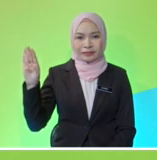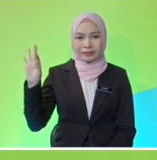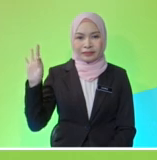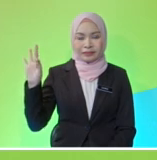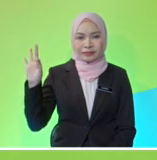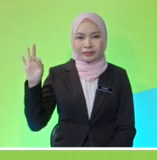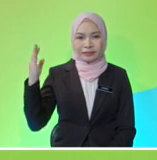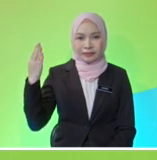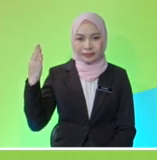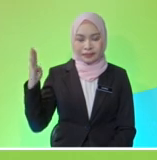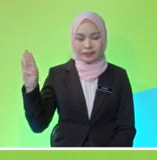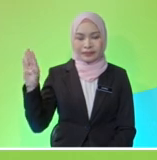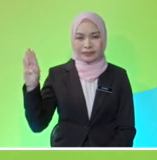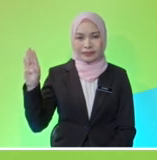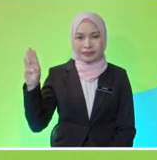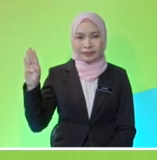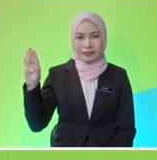Sembilan belas.